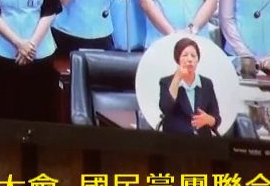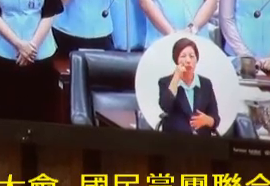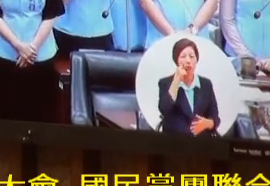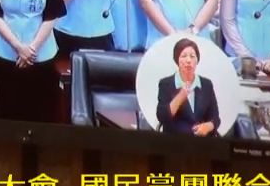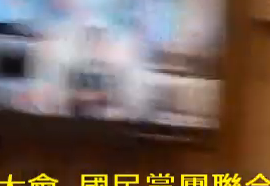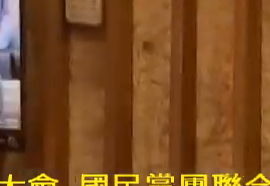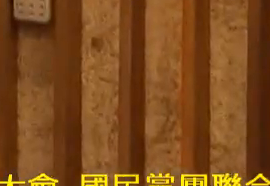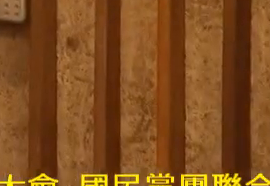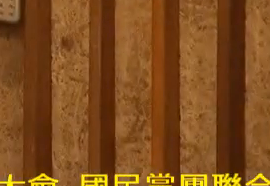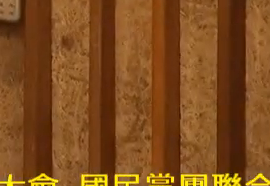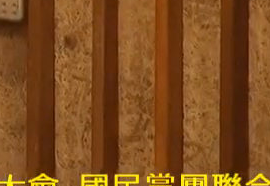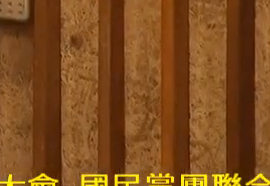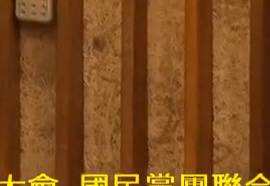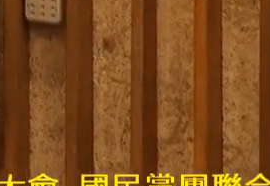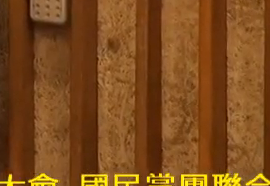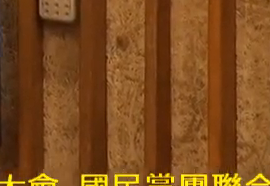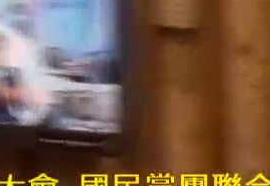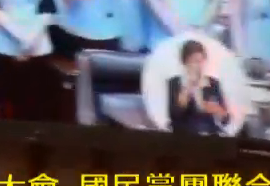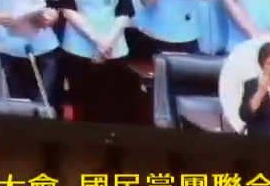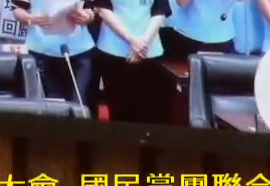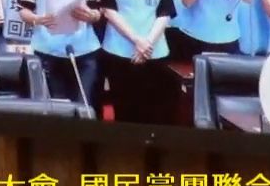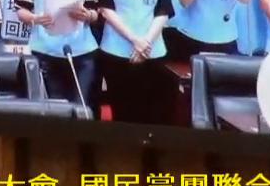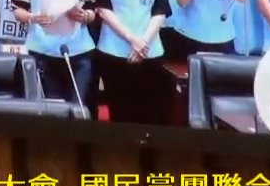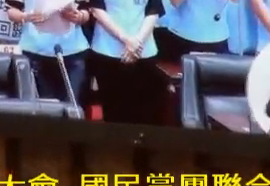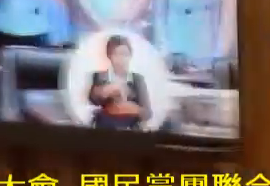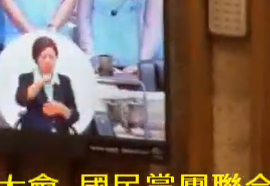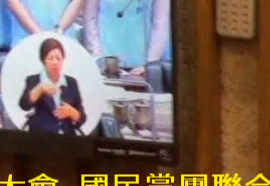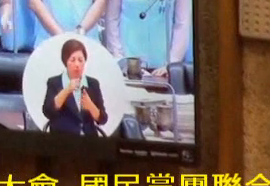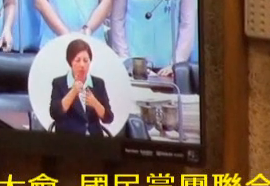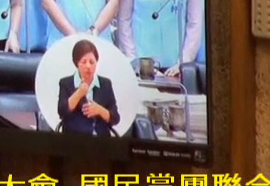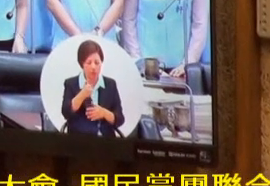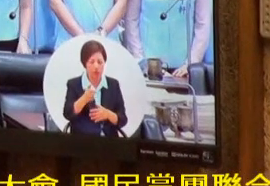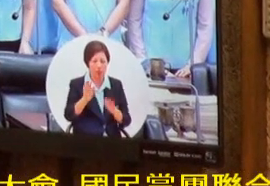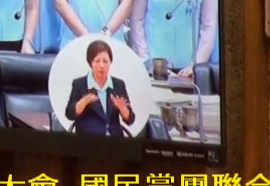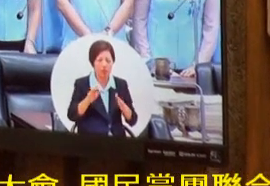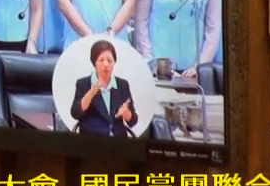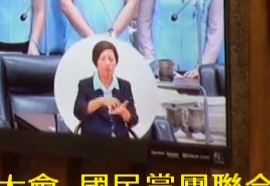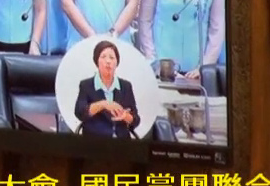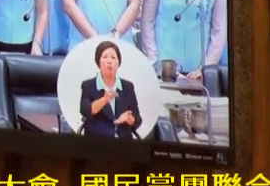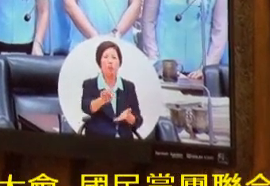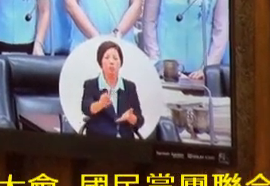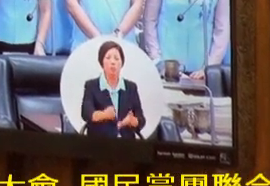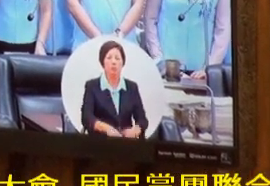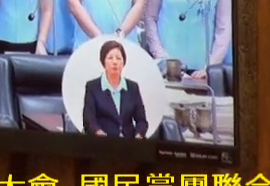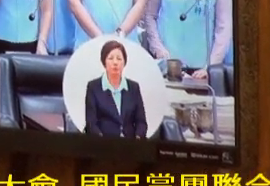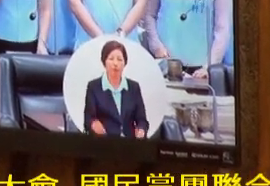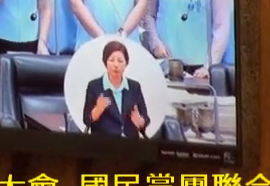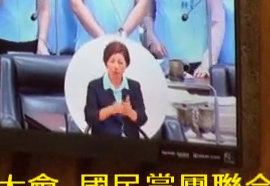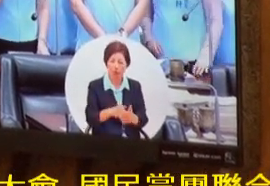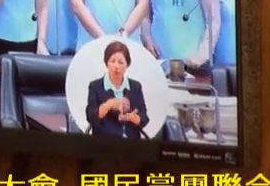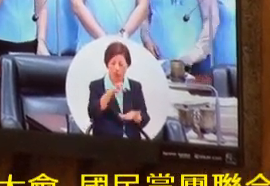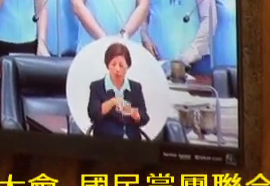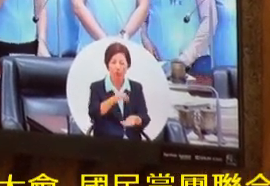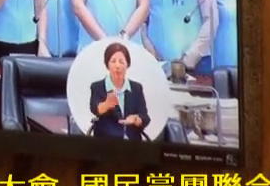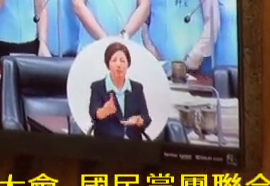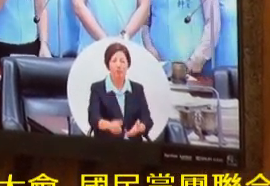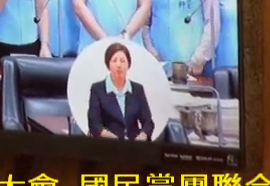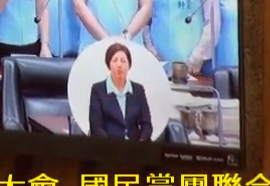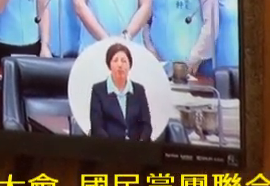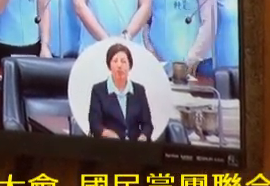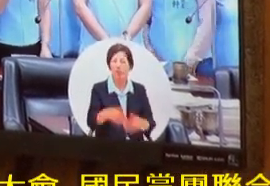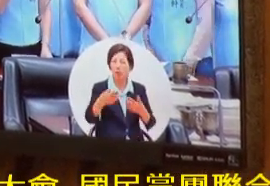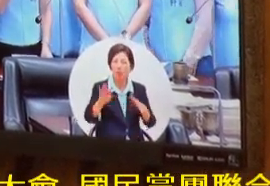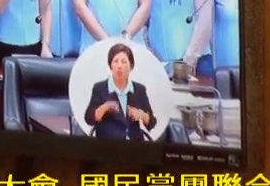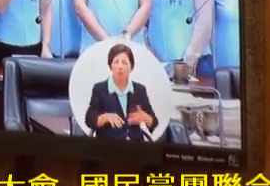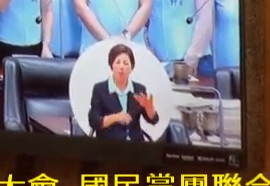要先感谢大家。731气爆终于证明了，终于给他证明回来，不要再叫他